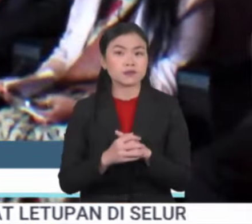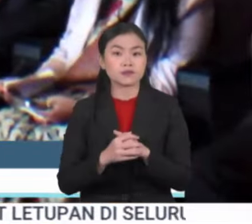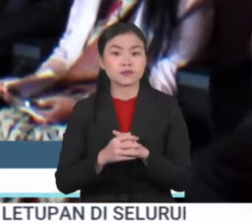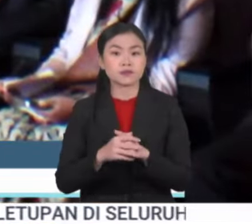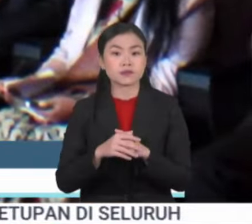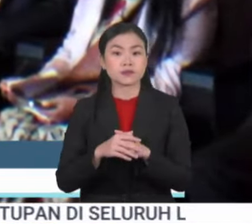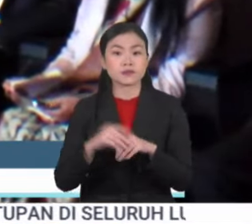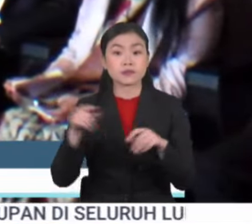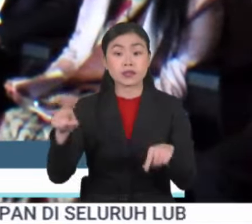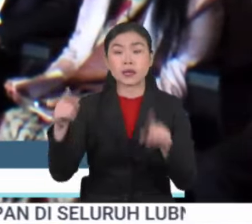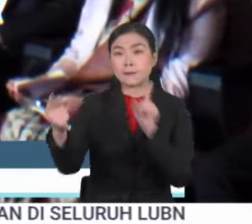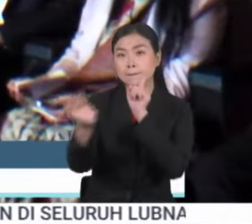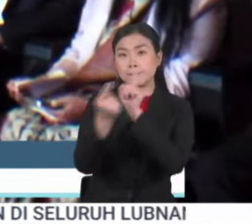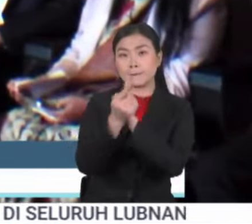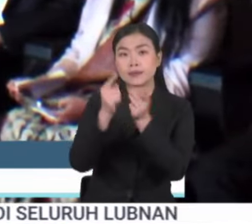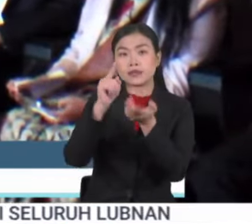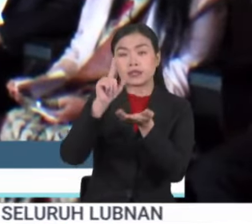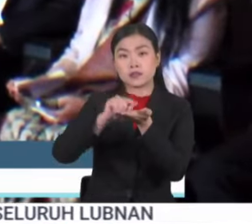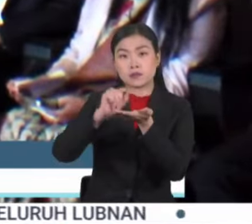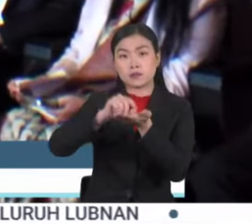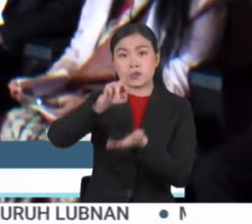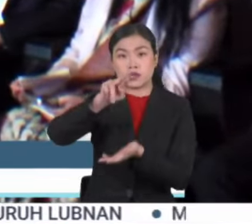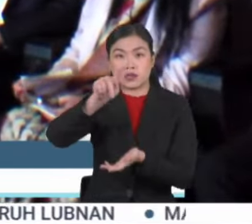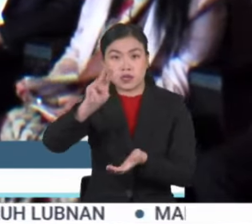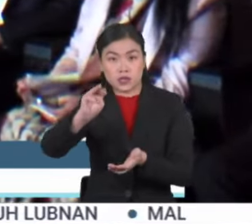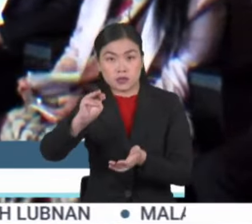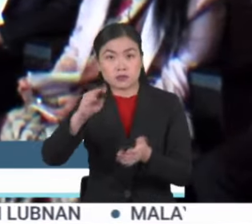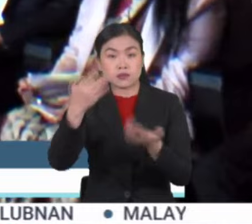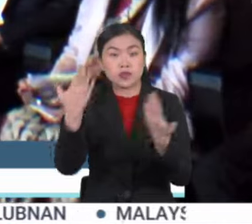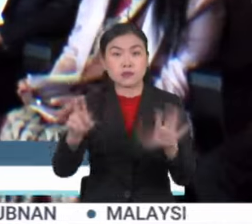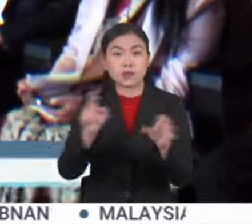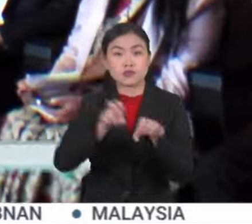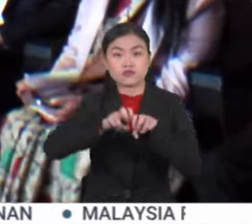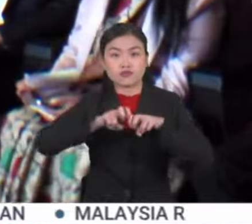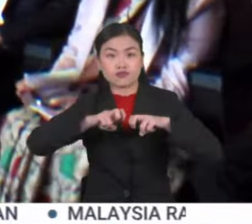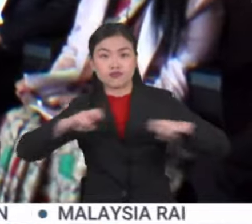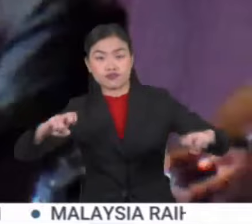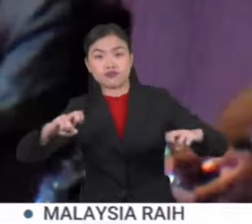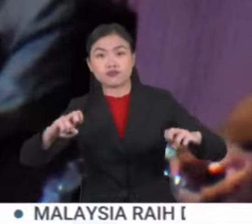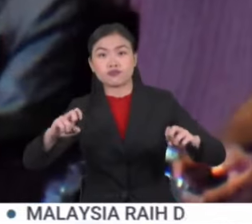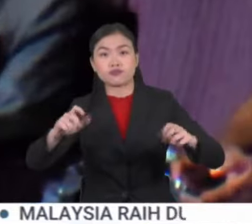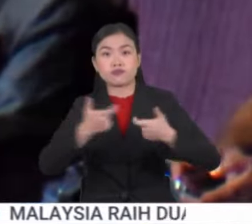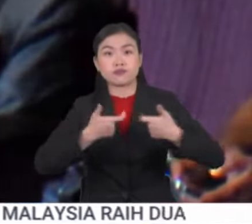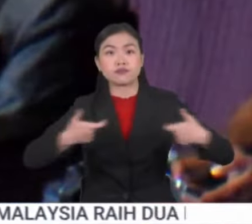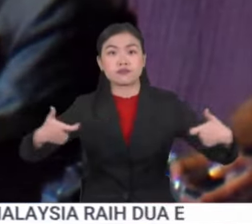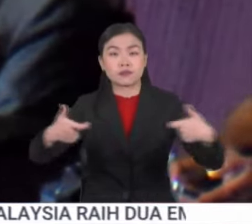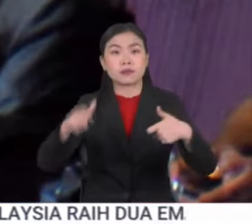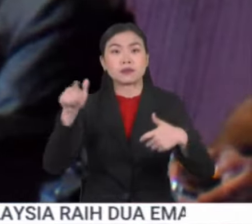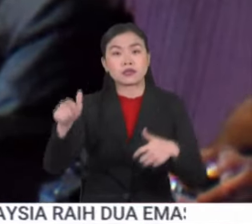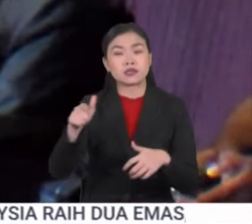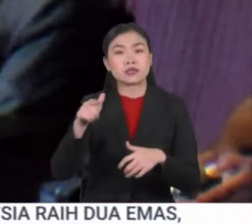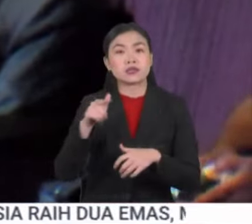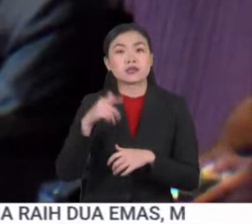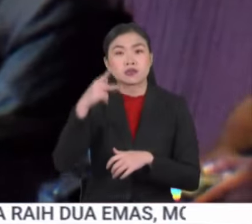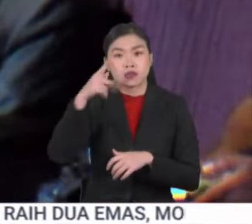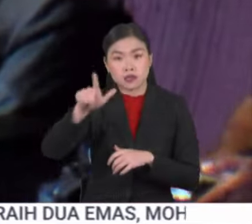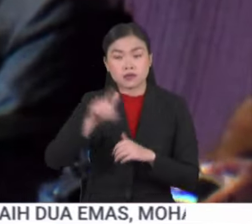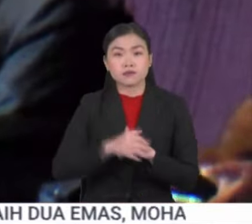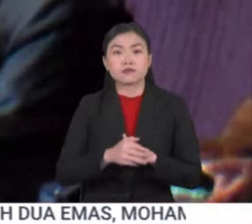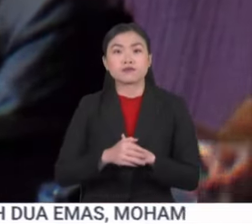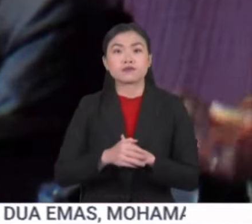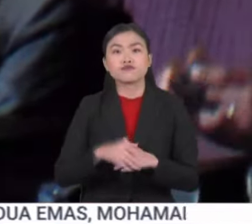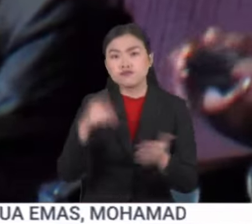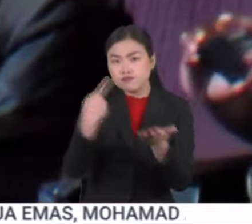Beliau ditemui RTM selepas menyertai forum di sidang kemuncak Matlamat Pembangunan Mampan 2024 di Ibu Negara. Forum sama